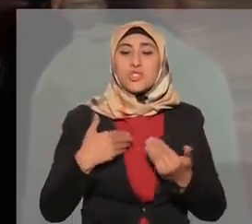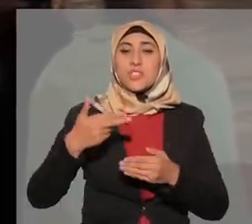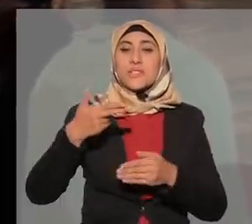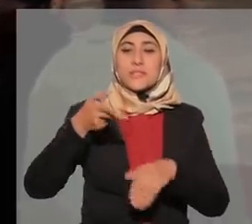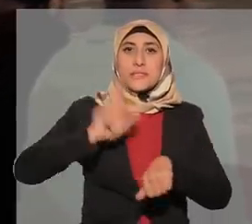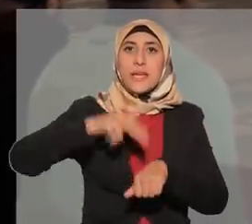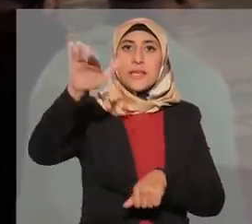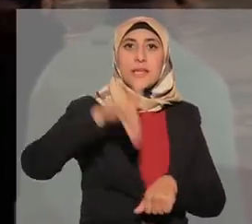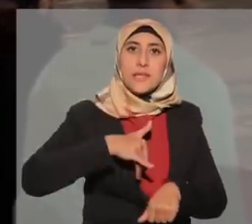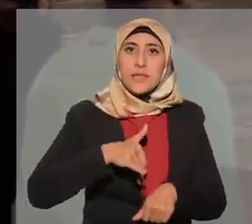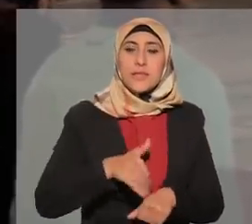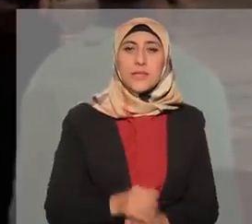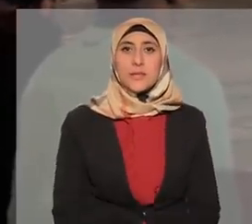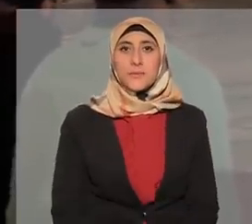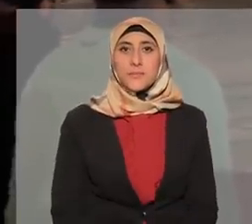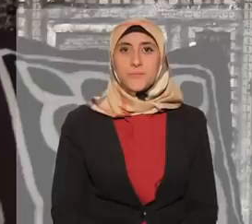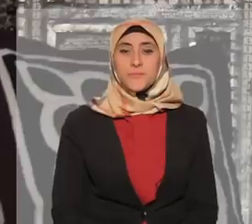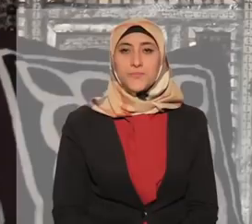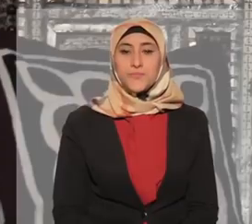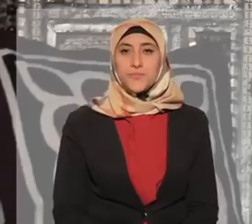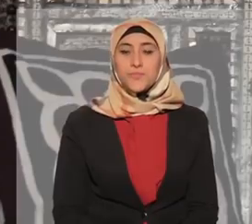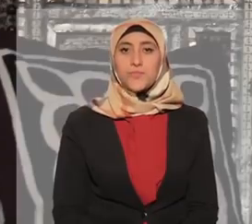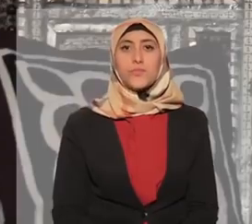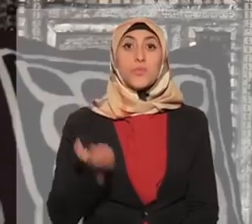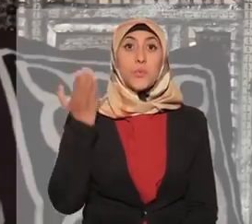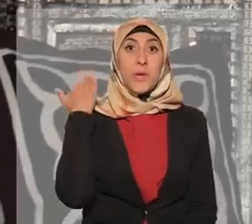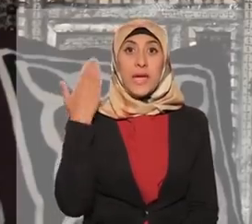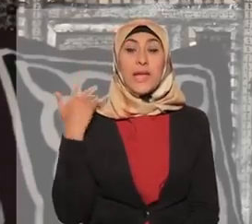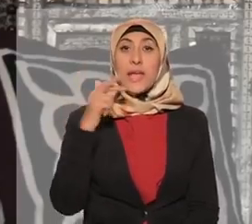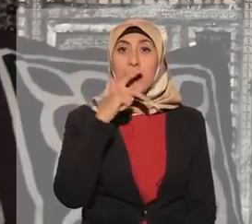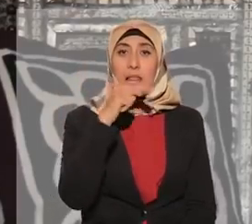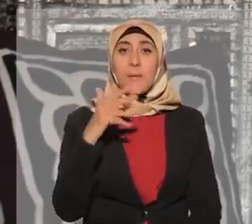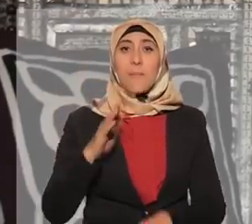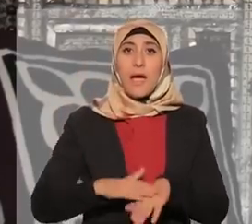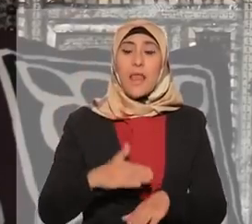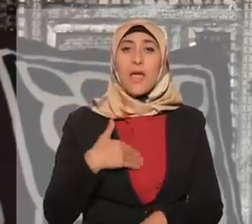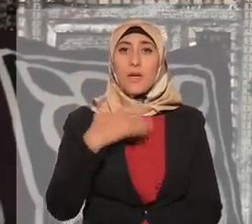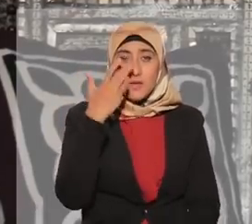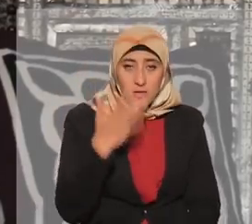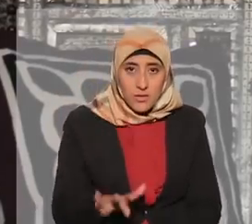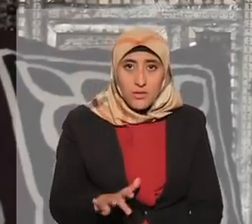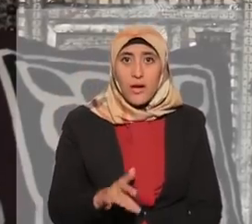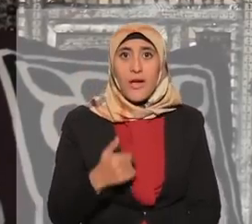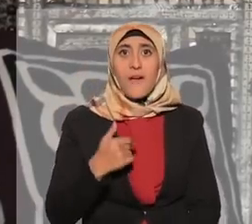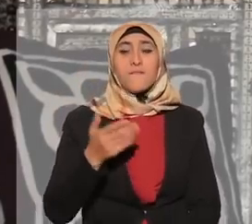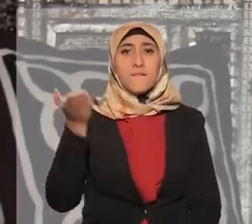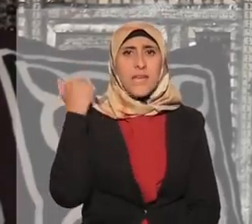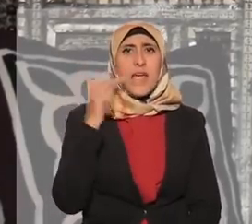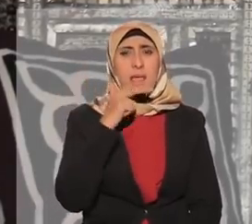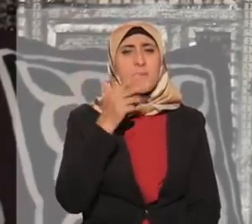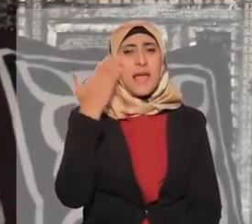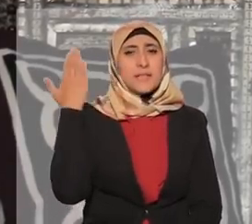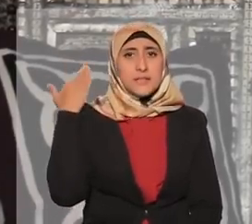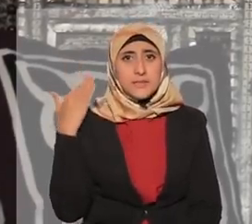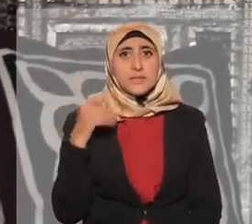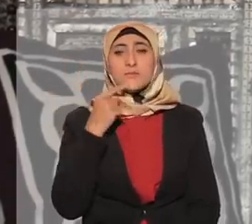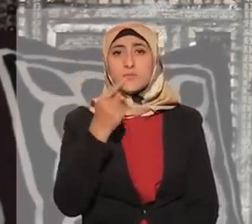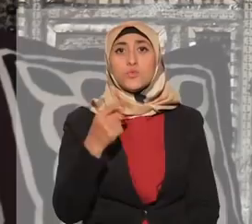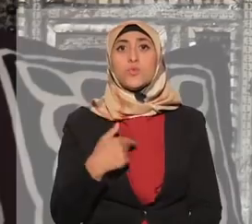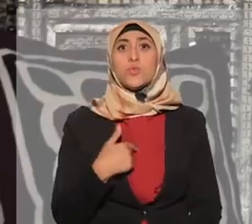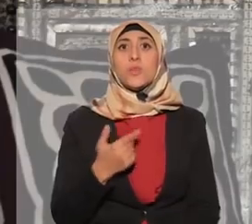ليأتي غيرها. وكان الحديث معنا عن الرضا في المجلس الماضي عن مقدمات في